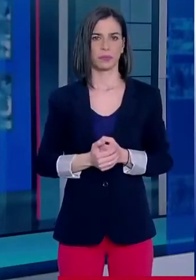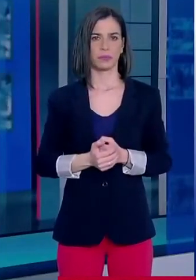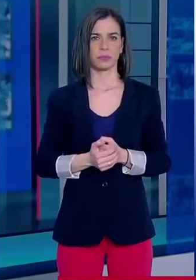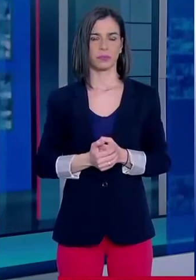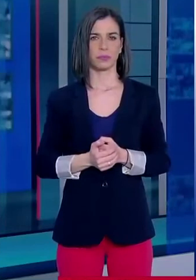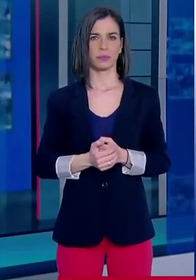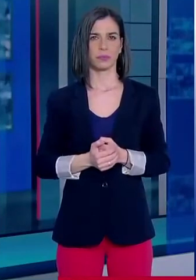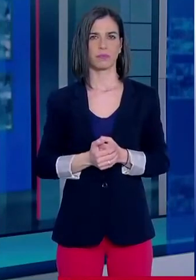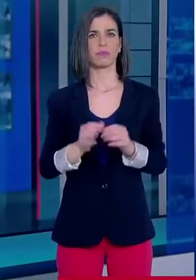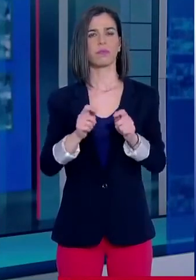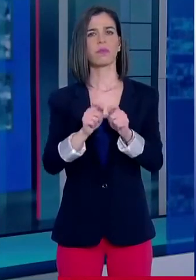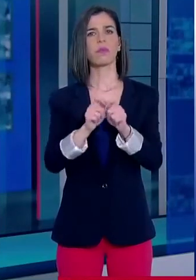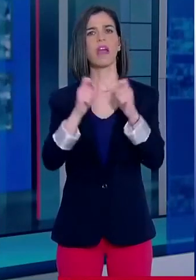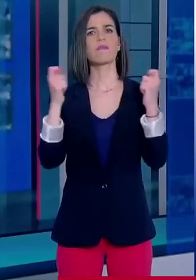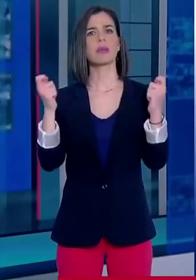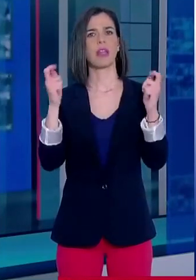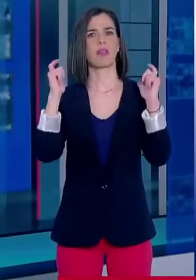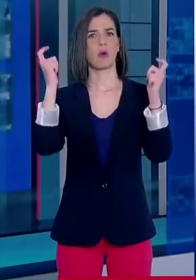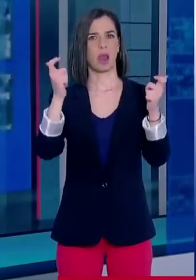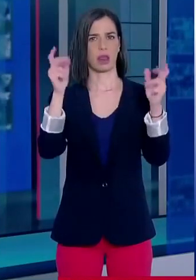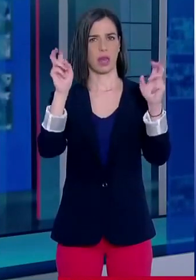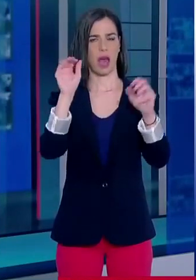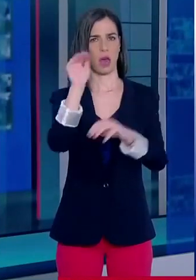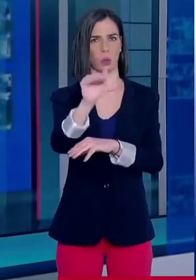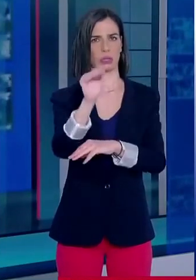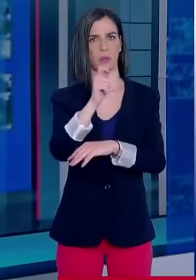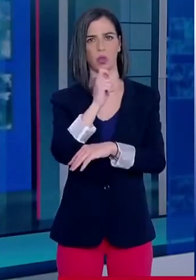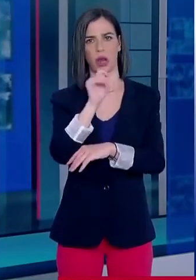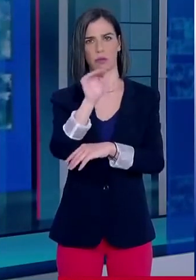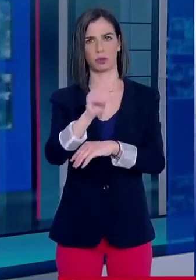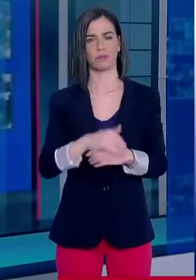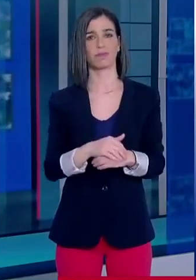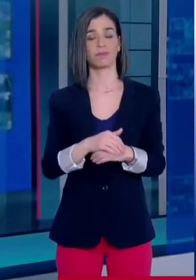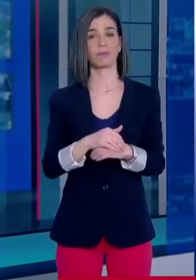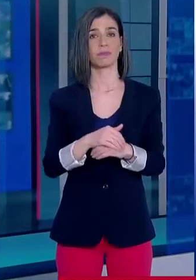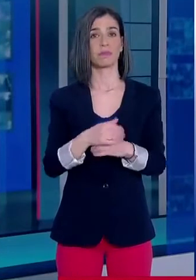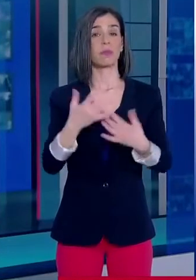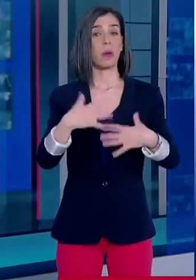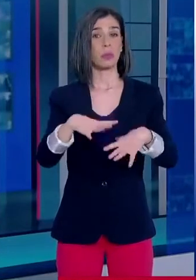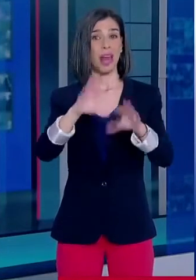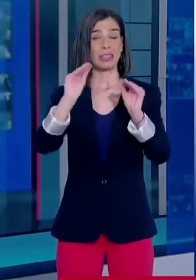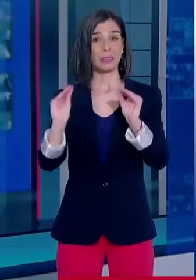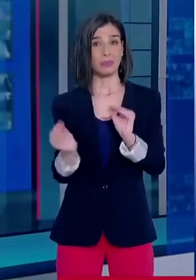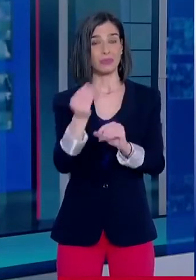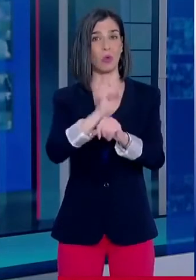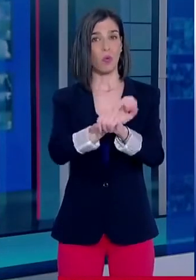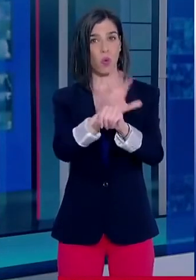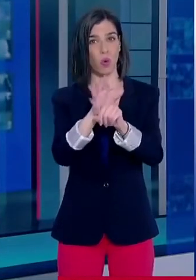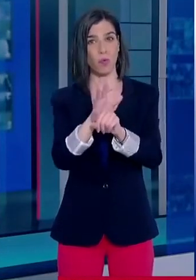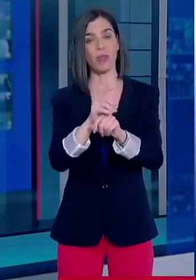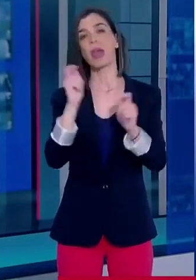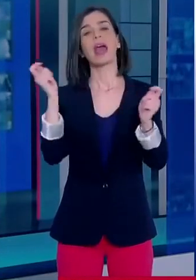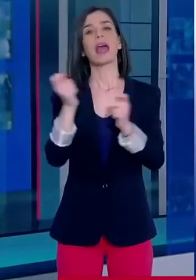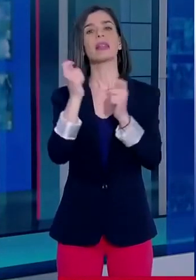Η κυρία μιλά από την εφημερίδα Δημοκρατία. Κύριε καθηγητά, από την έναρξη της υγειονομικής κρίσης, η Εθνική